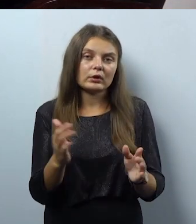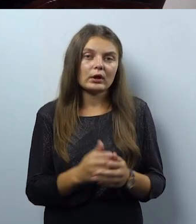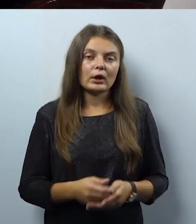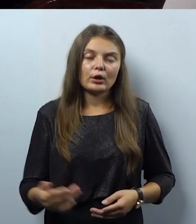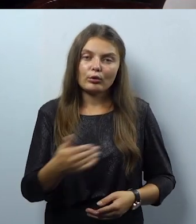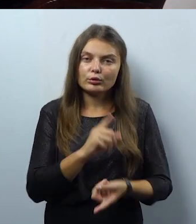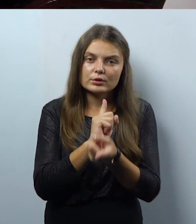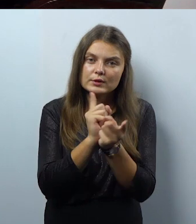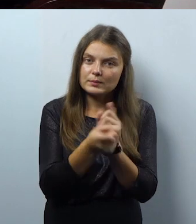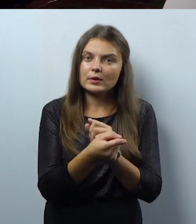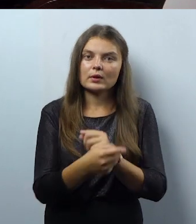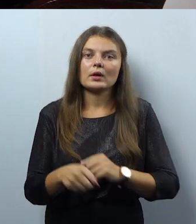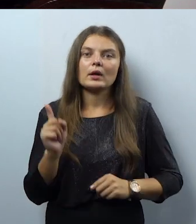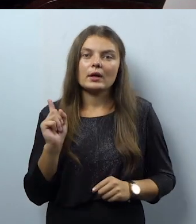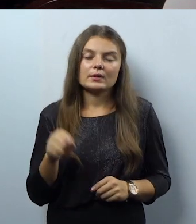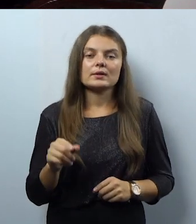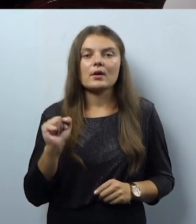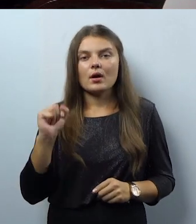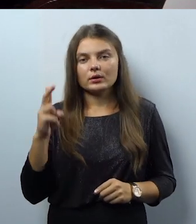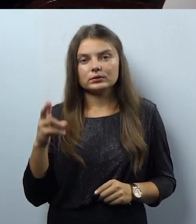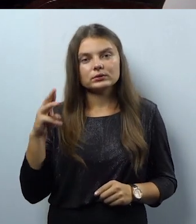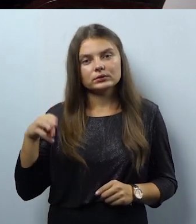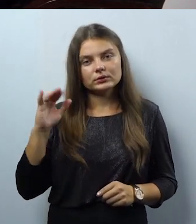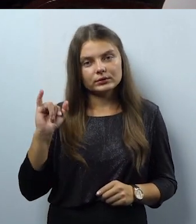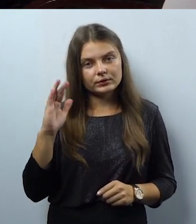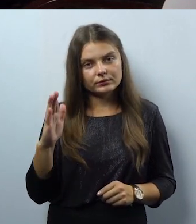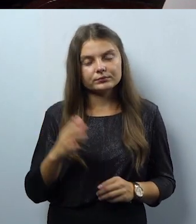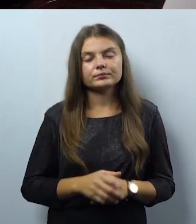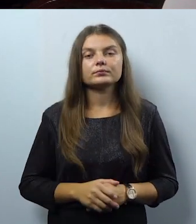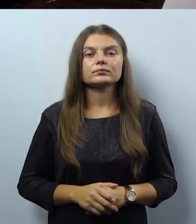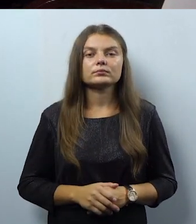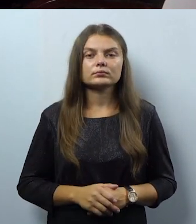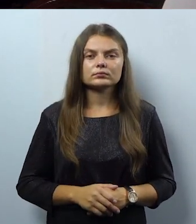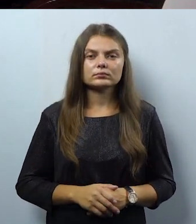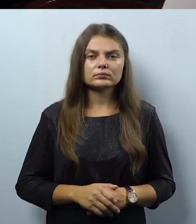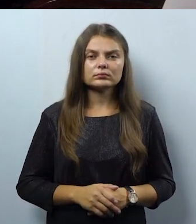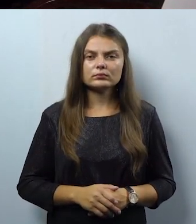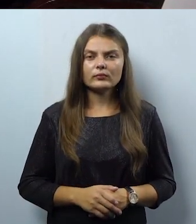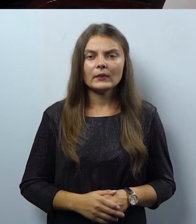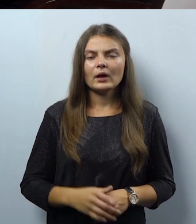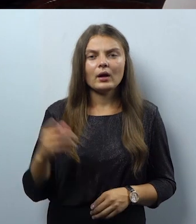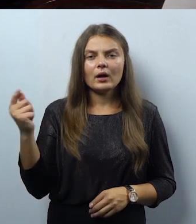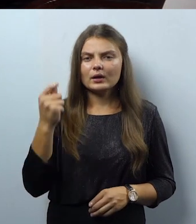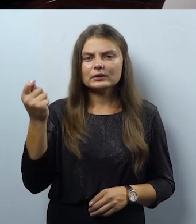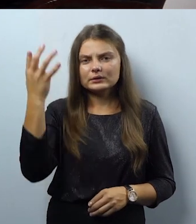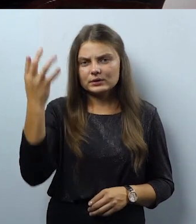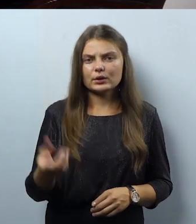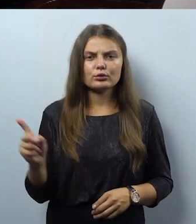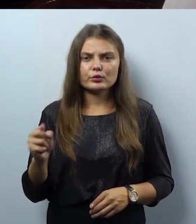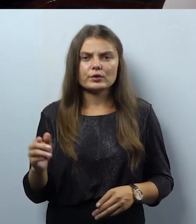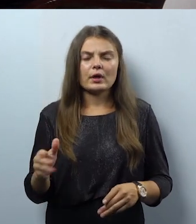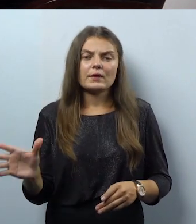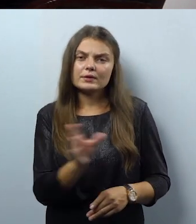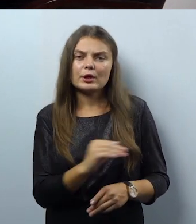цих законодавчих актів, які регламентують там тільки каналізацію, навіть водопостачання не можна робити в цьому